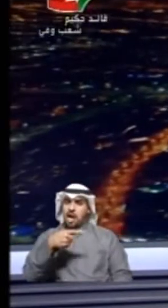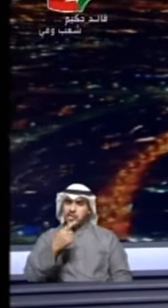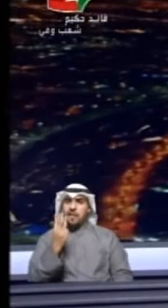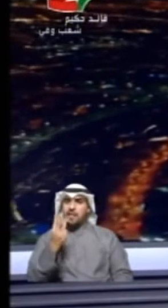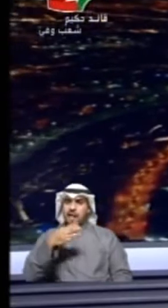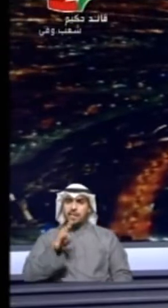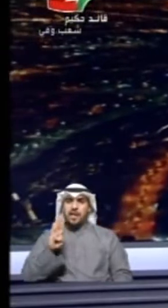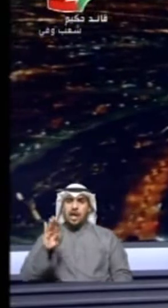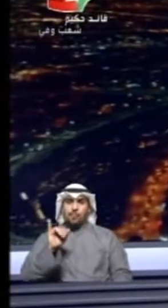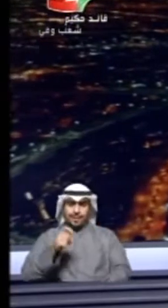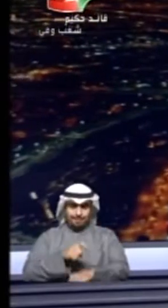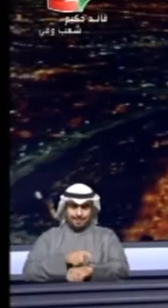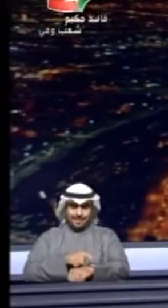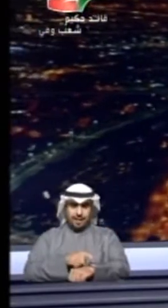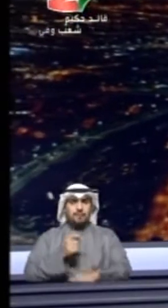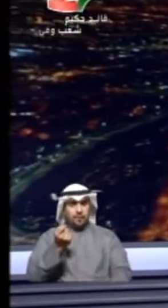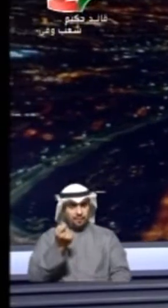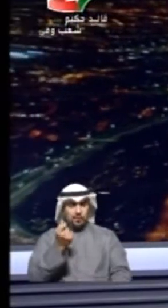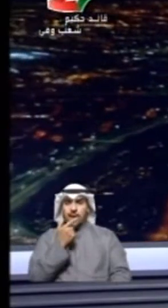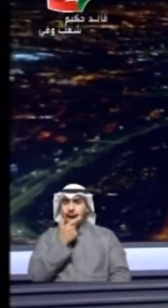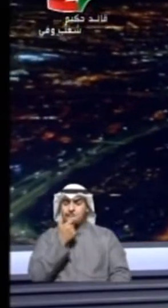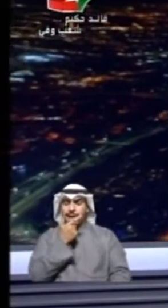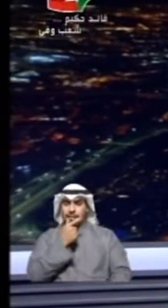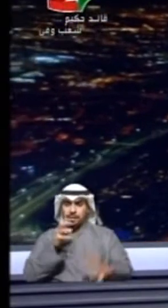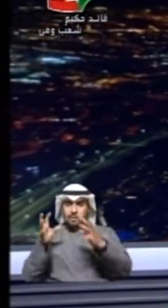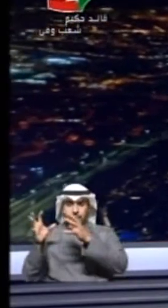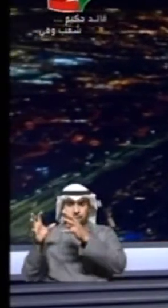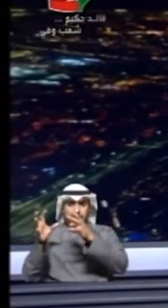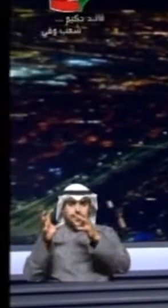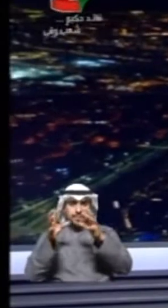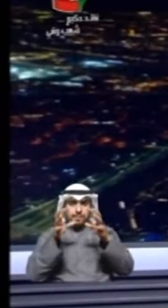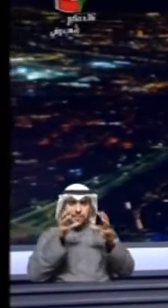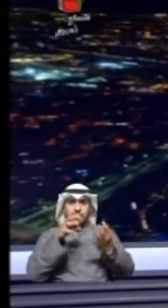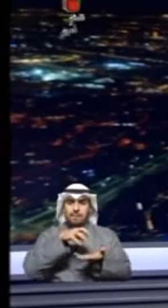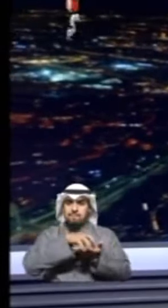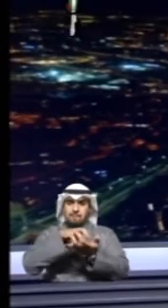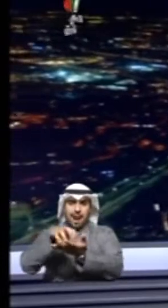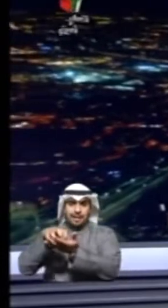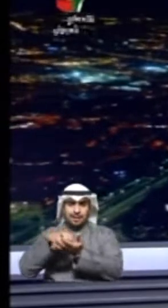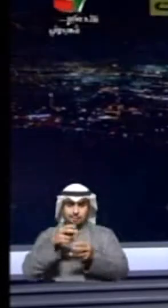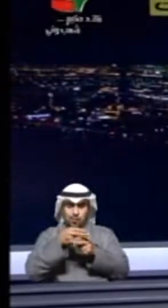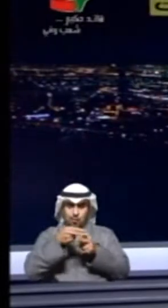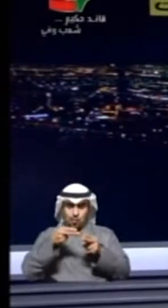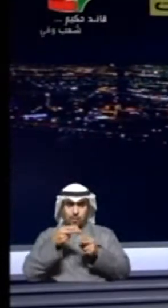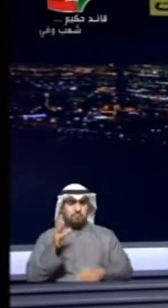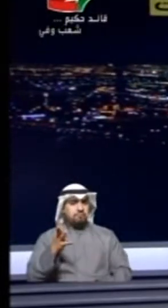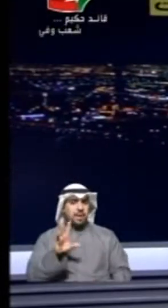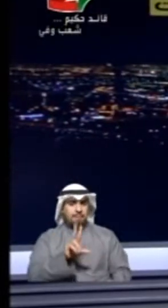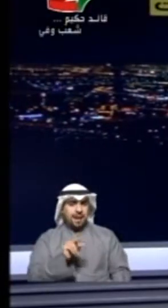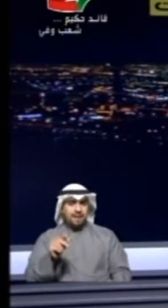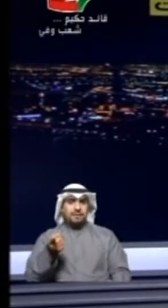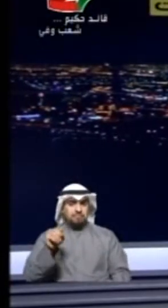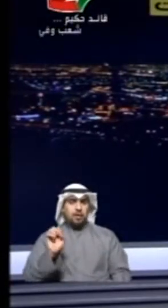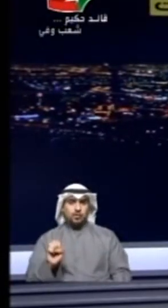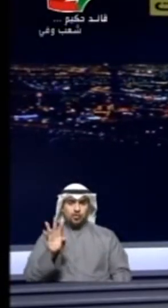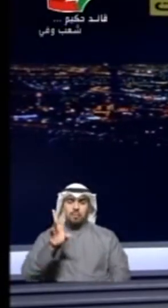في الساعة، وتظهر أيضا بعض السحب العالية المتفرقة على بعض المناطق. متوقع أن تستمر هذه الأجواء حتى ساعات الصباح الأولى من